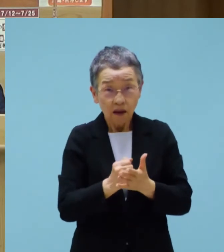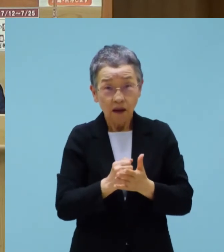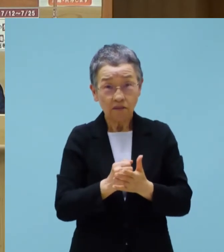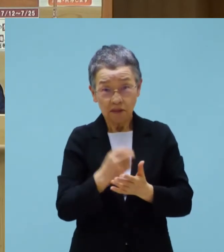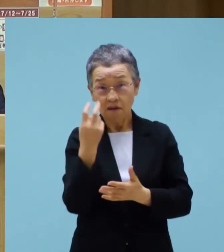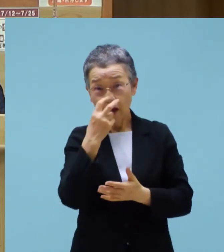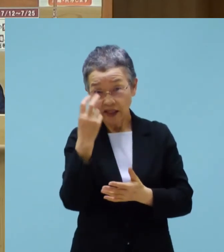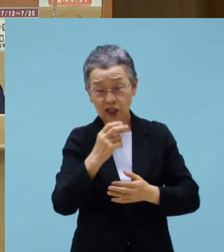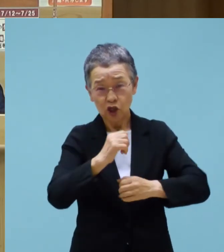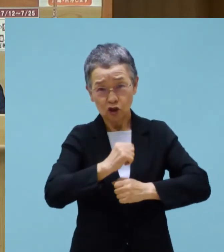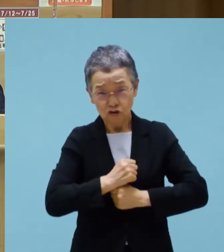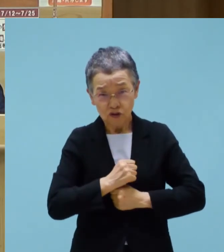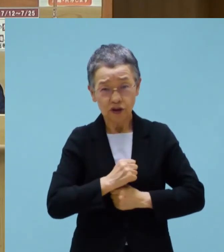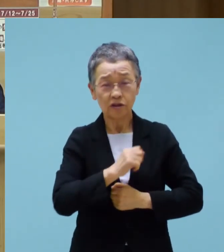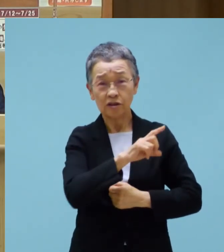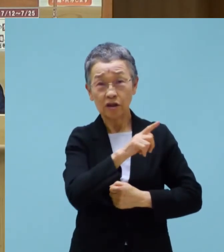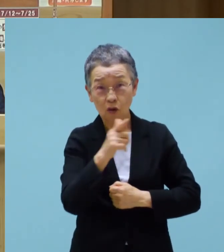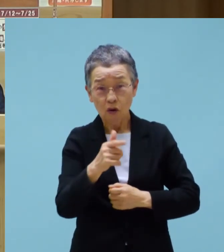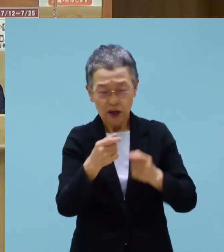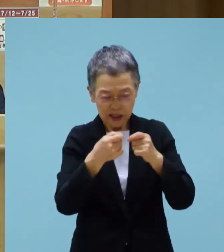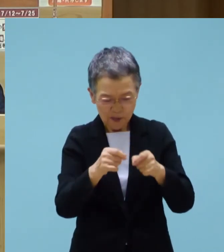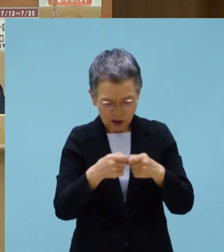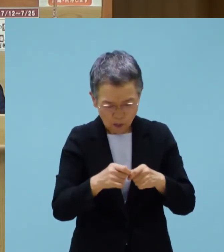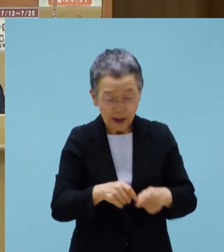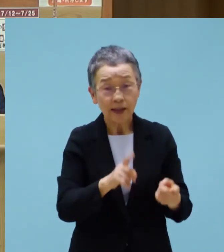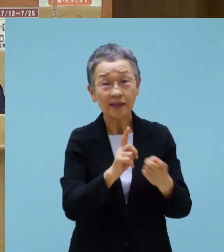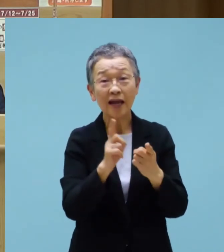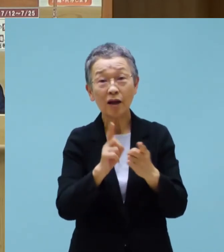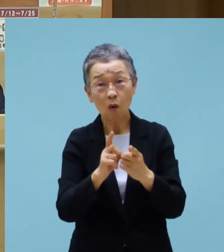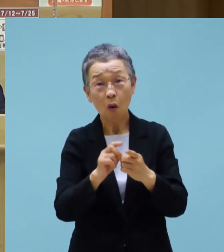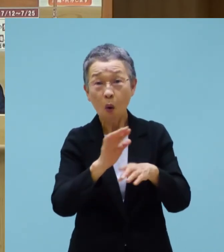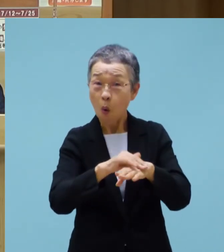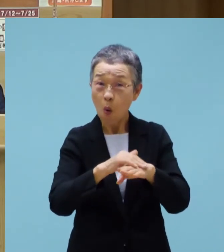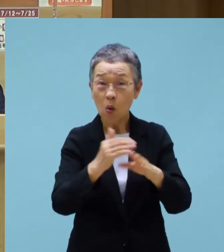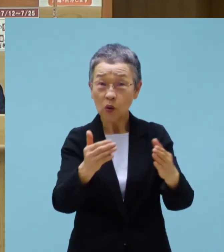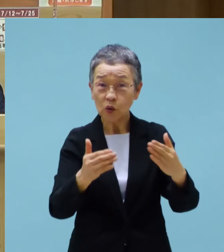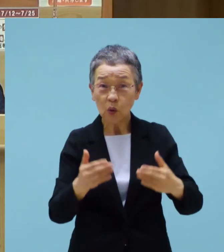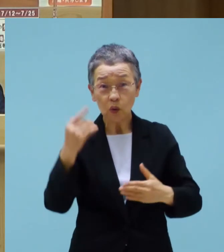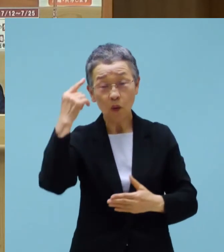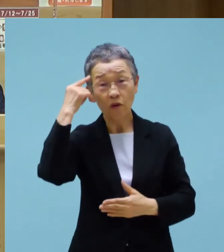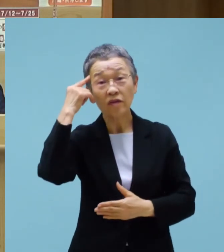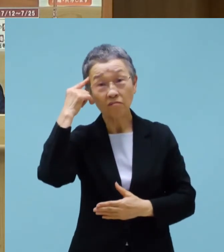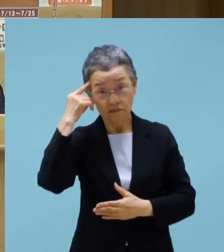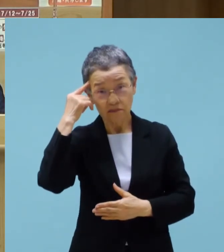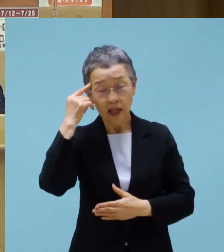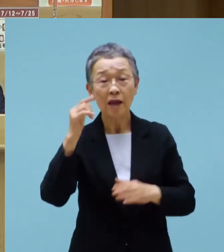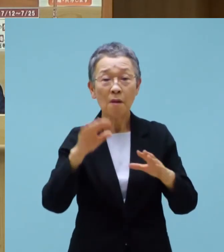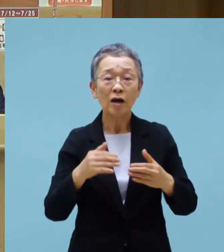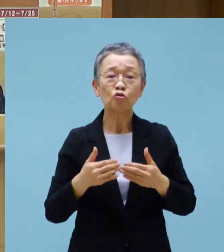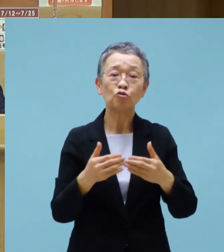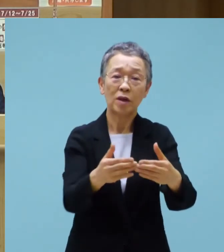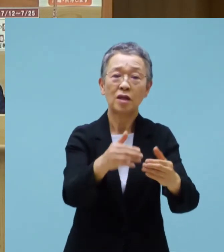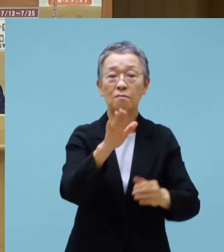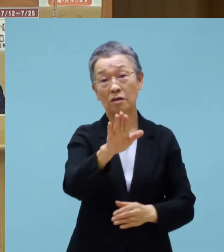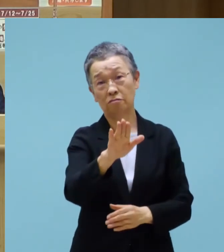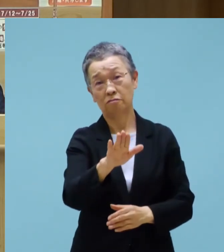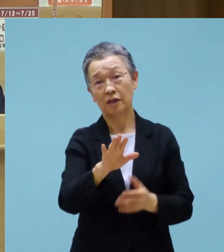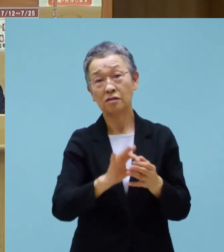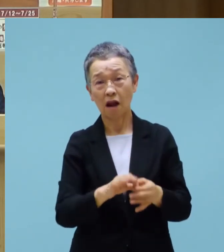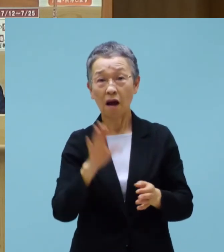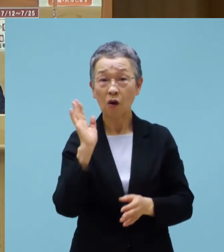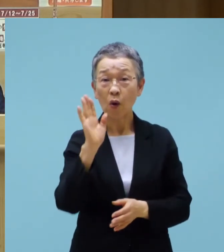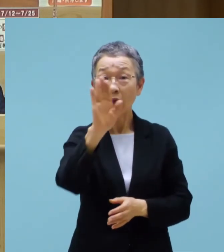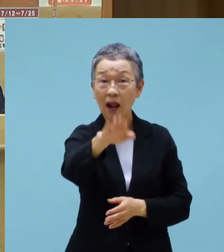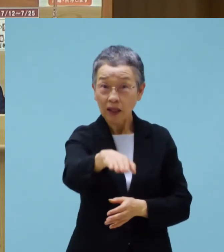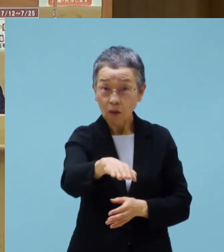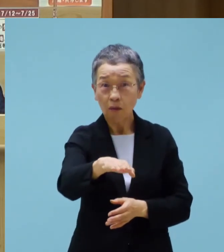もきめ細かに対応していかなければならないということで対応しているところです。これからもですね、